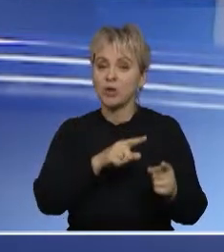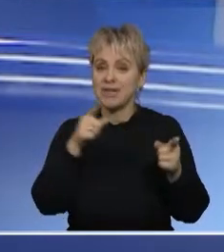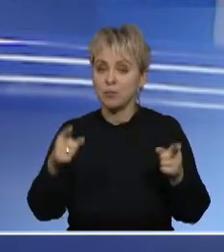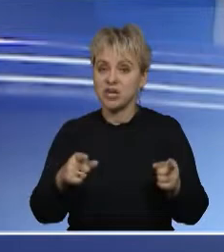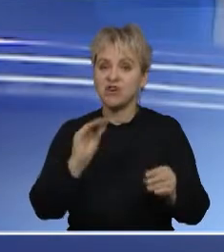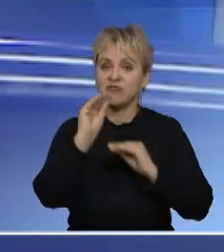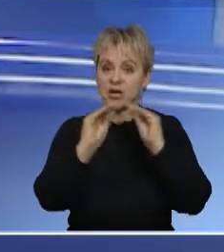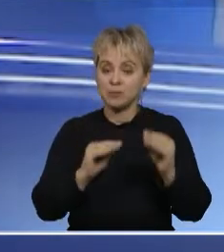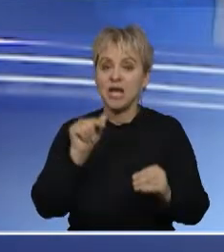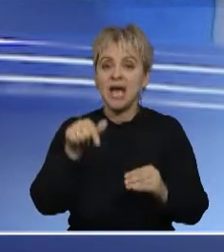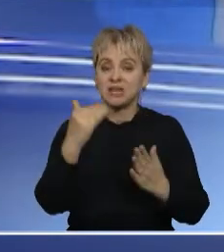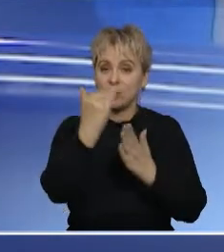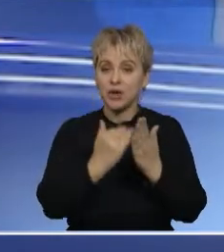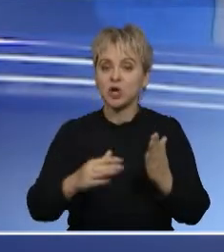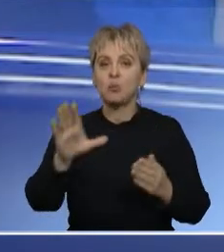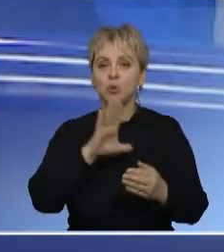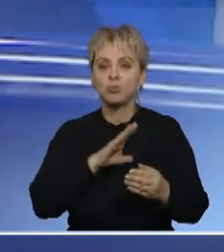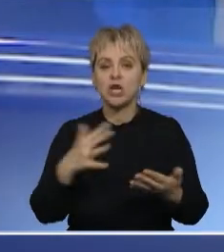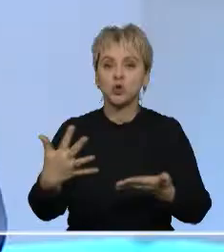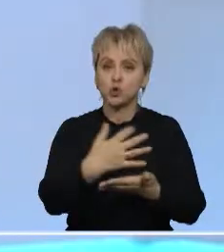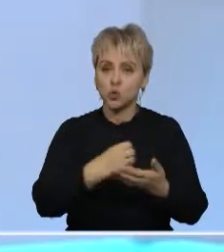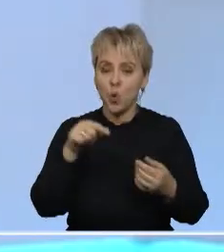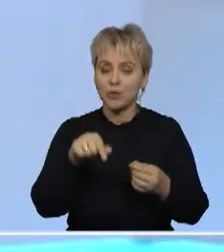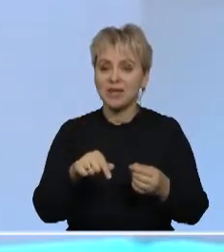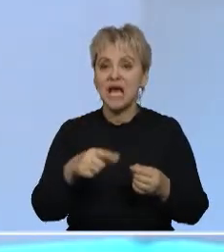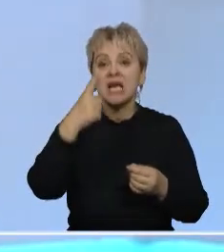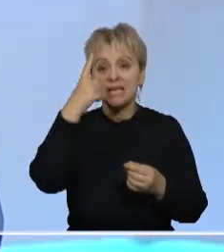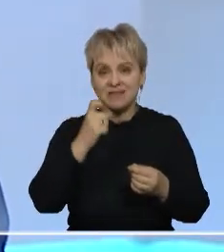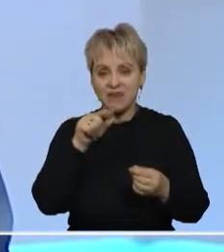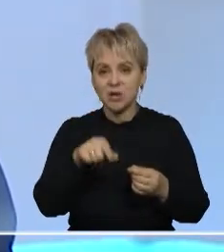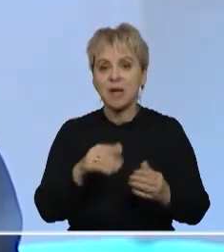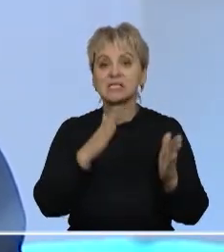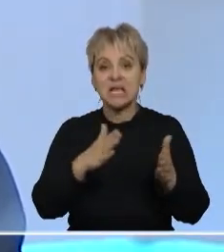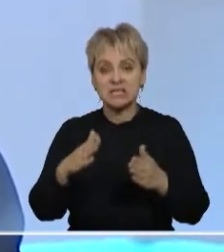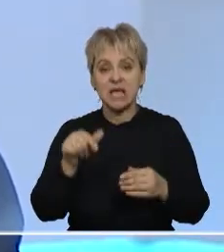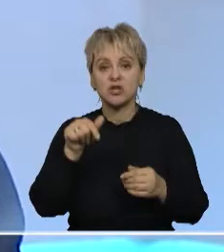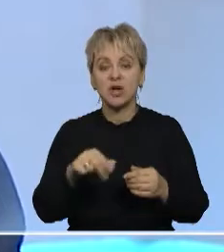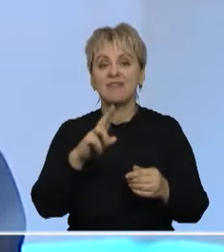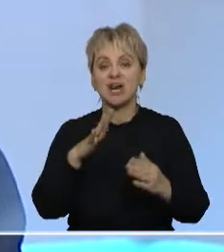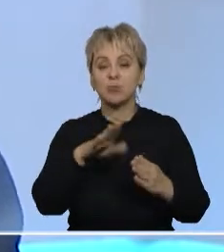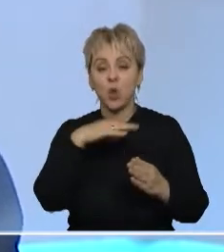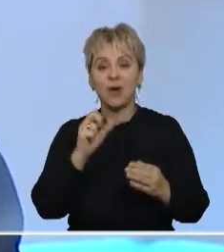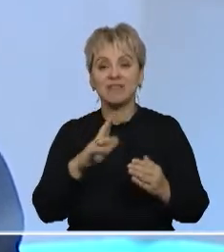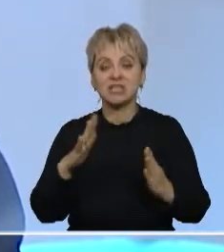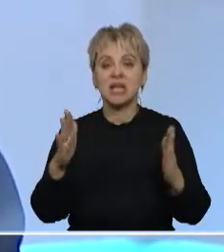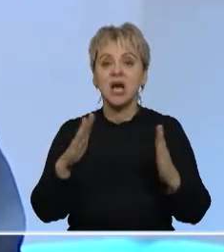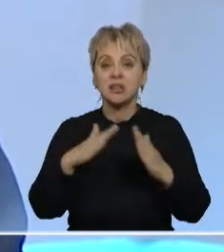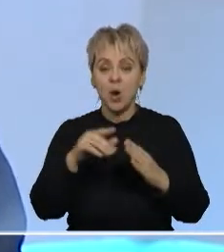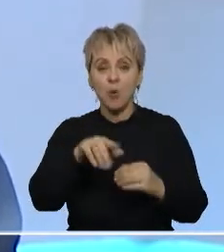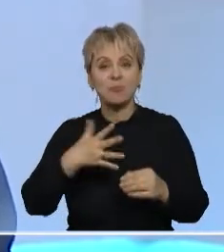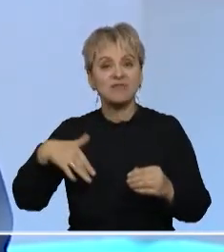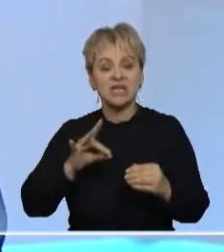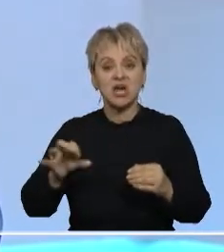протяжении формирования данной программы была собрана информация по состоянию многоквартирных домов по всей Ростовской области,